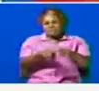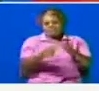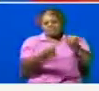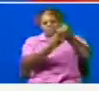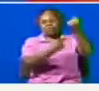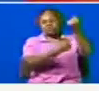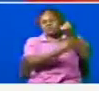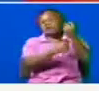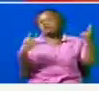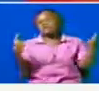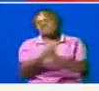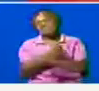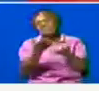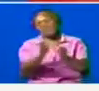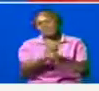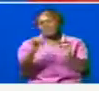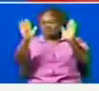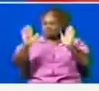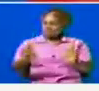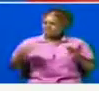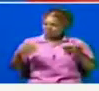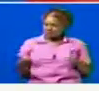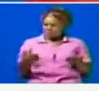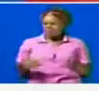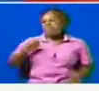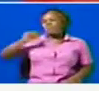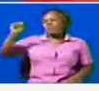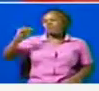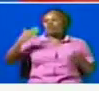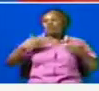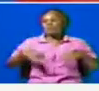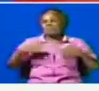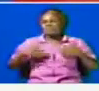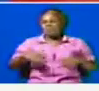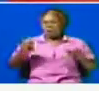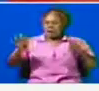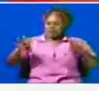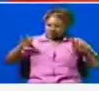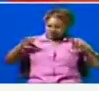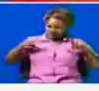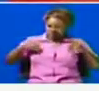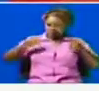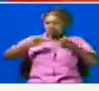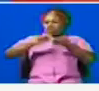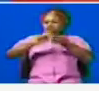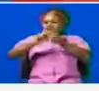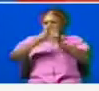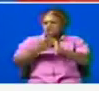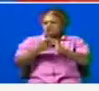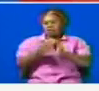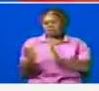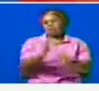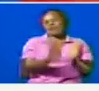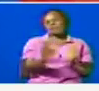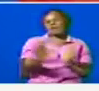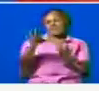yake. Tofauti haipo. La muhimu ni kwamba wanasiasa lazima wakubali kugeuza mienendo yao.